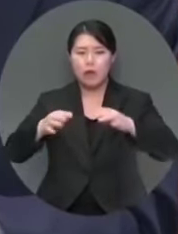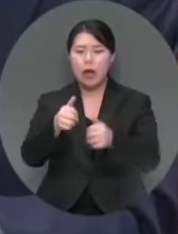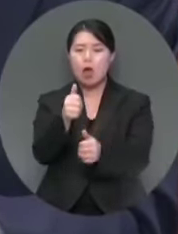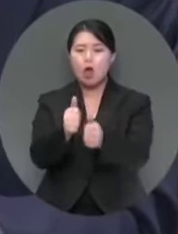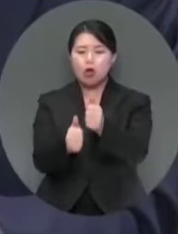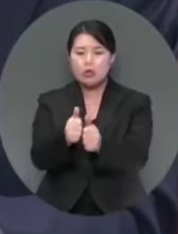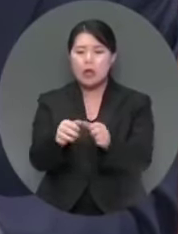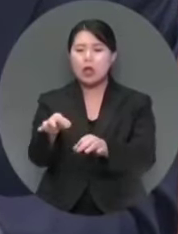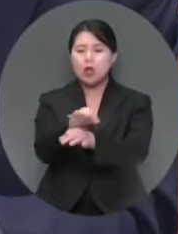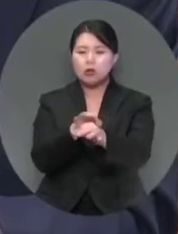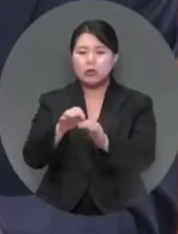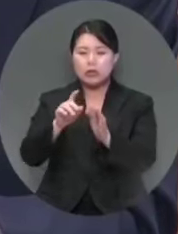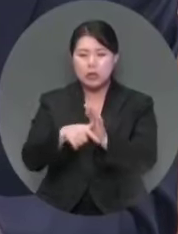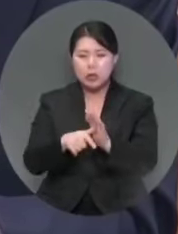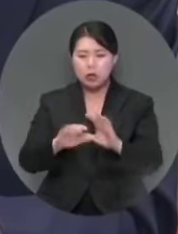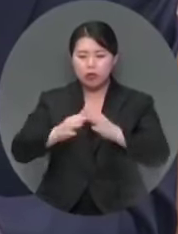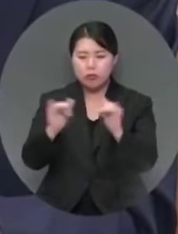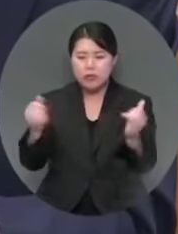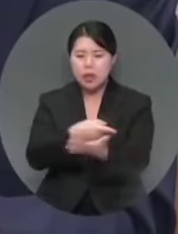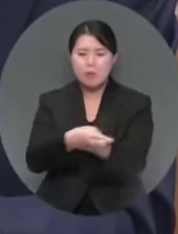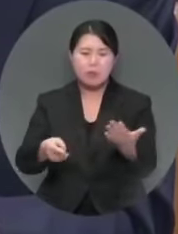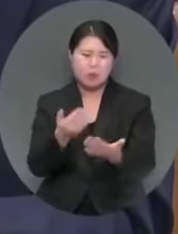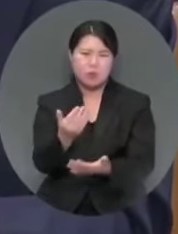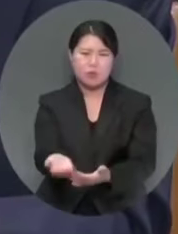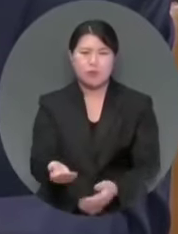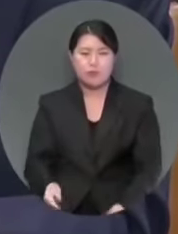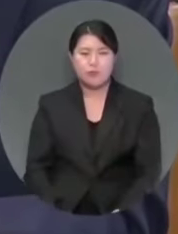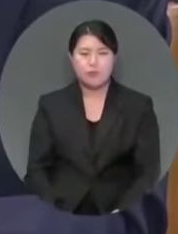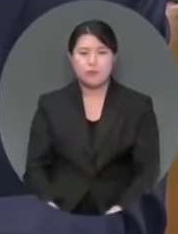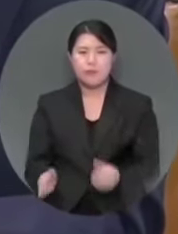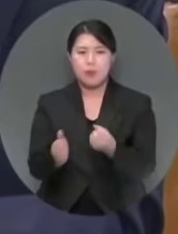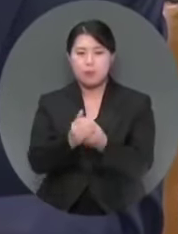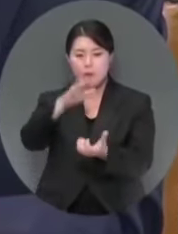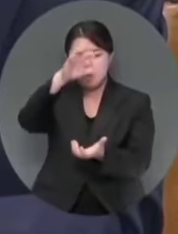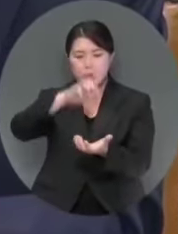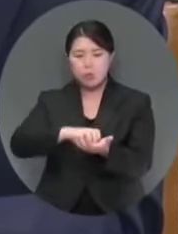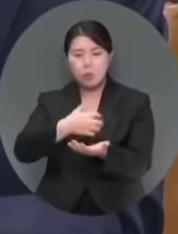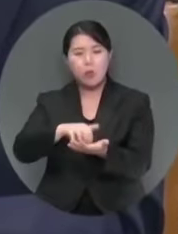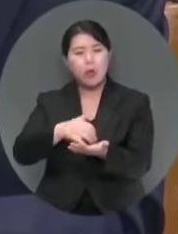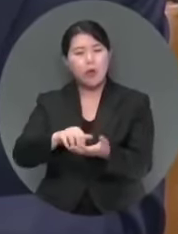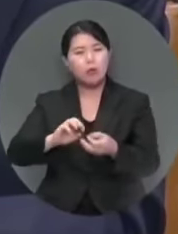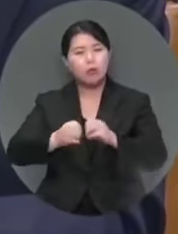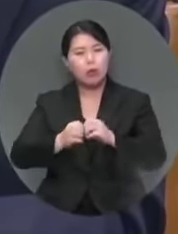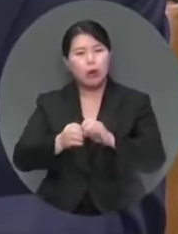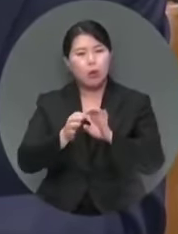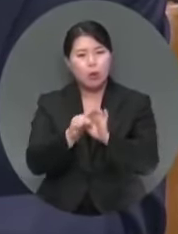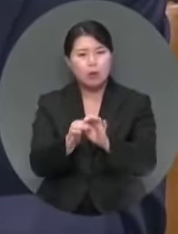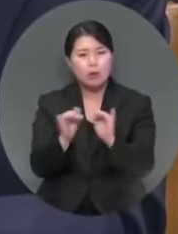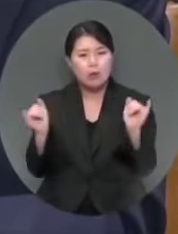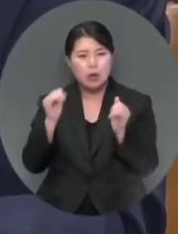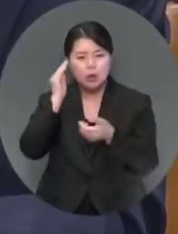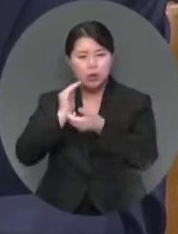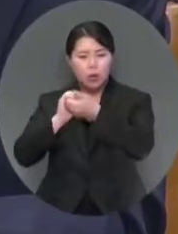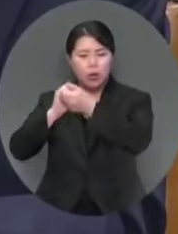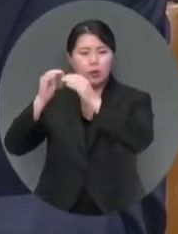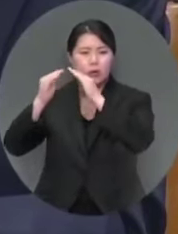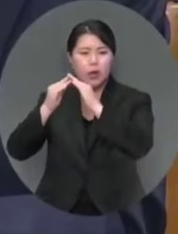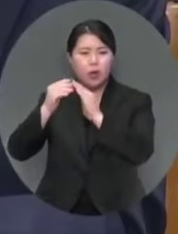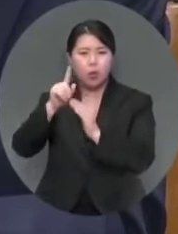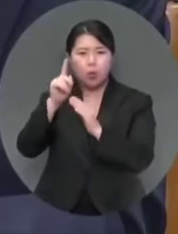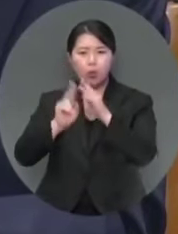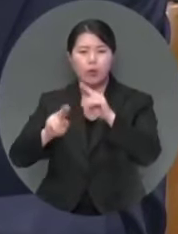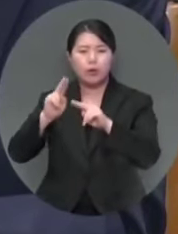경제에도 국민들에게도 피해를 주는 그래서 이 통계 조작에 관련돼 있던 청와대 고위